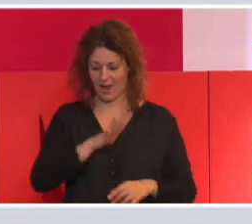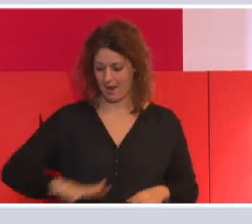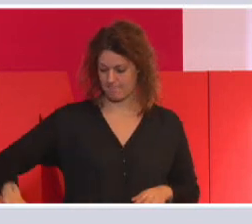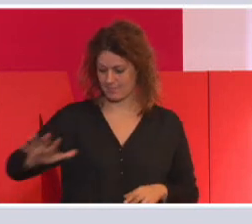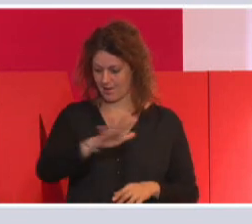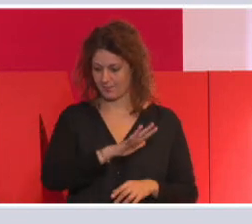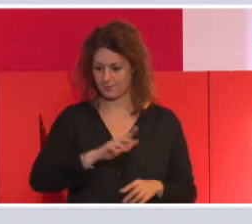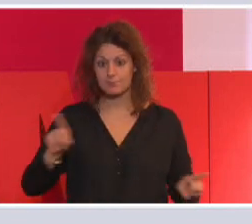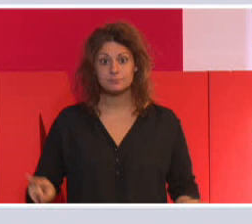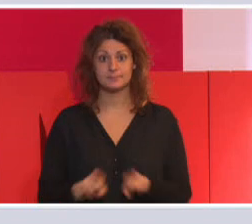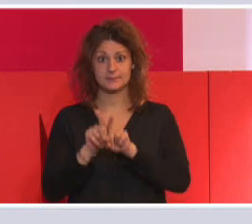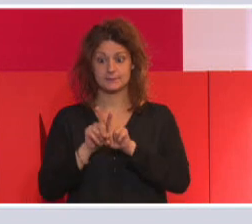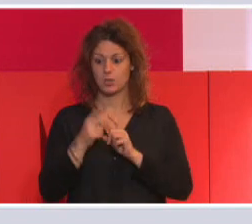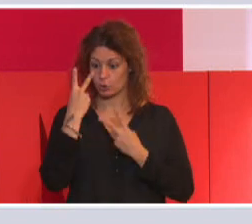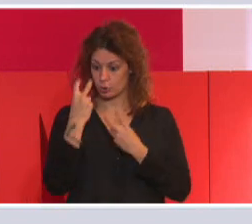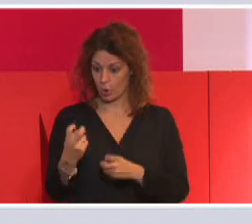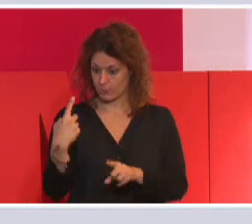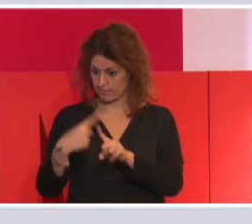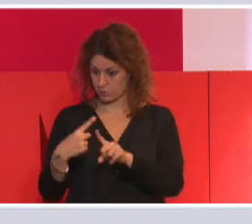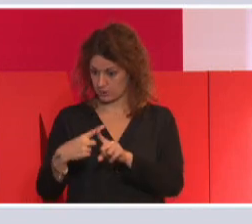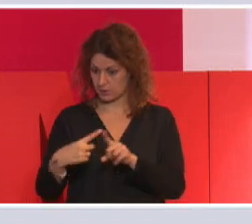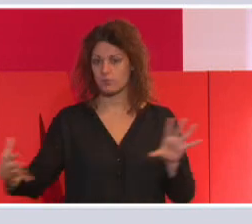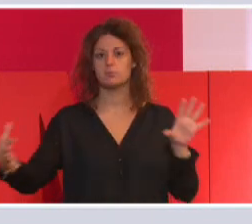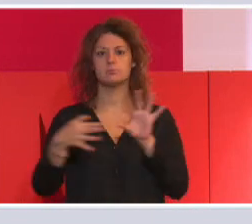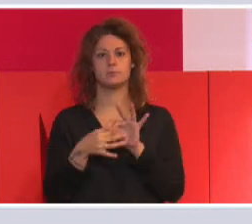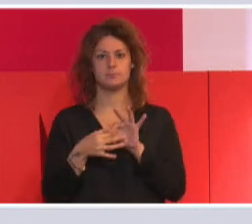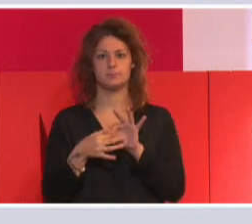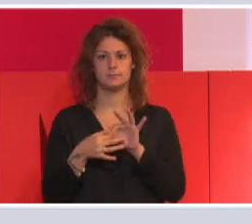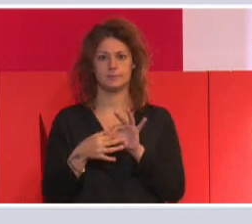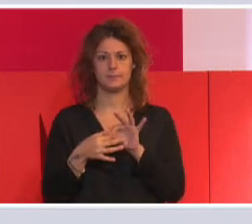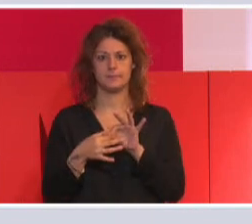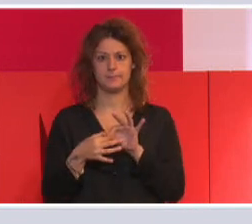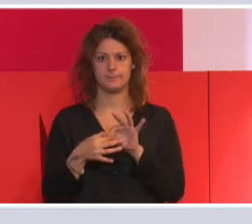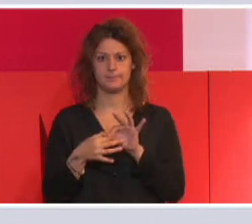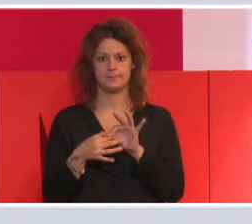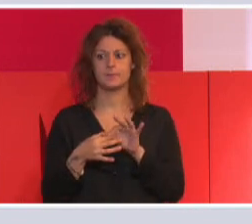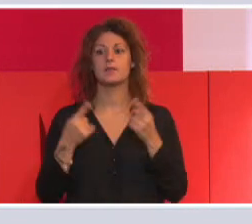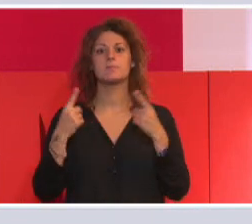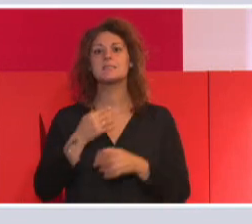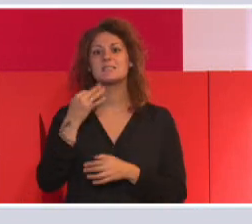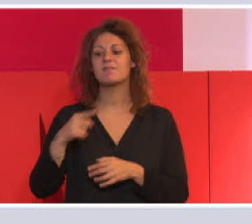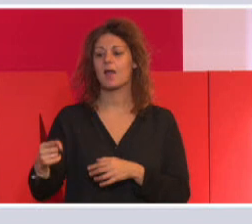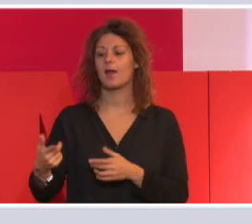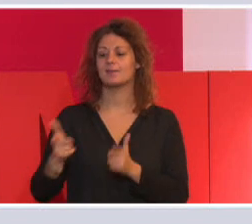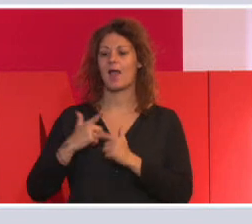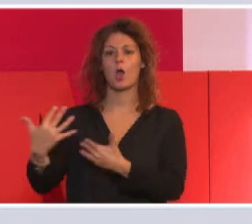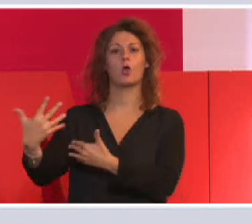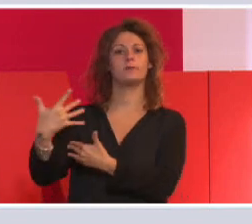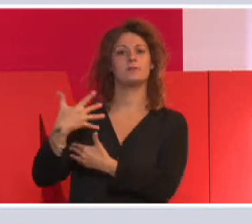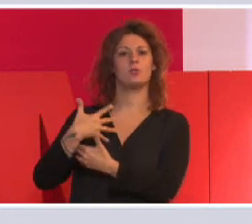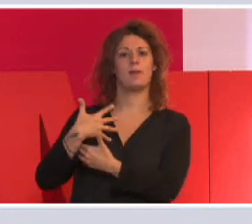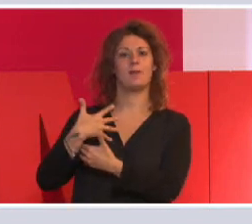associandosi allo stimolo negativo di fatto viene concepito come tale questo viene chiamato condizionamento avvertivo è